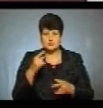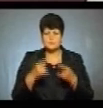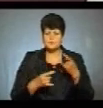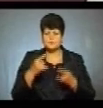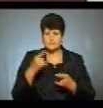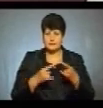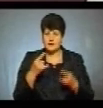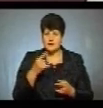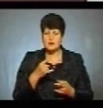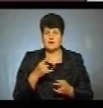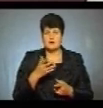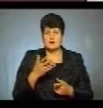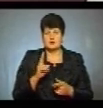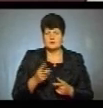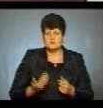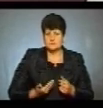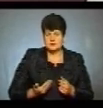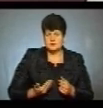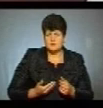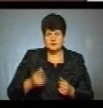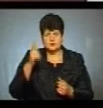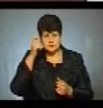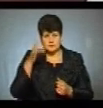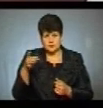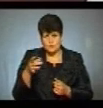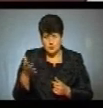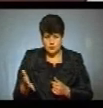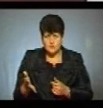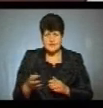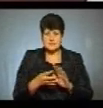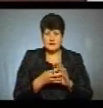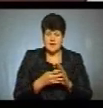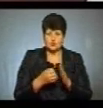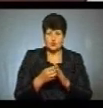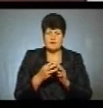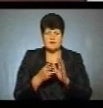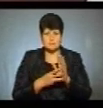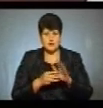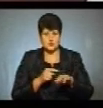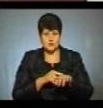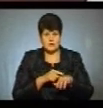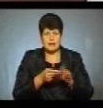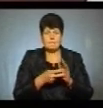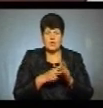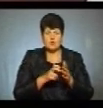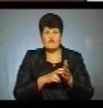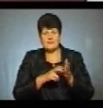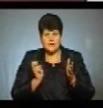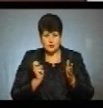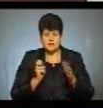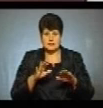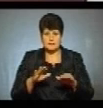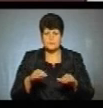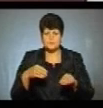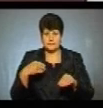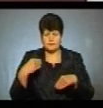в користувачів цифрового телебачення Т2 в Чортківському районі. З 9 до 18 години планують відключити передавачі на